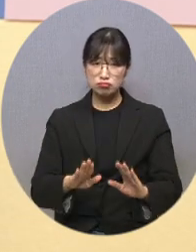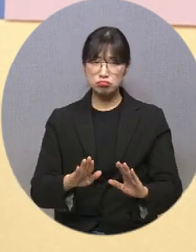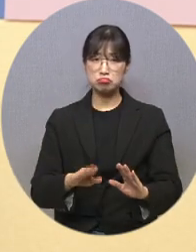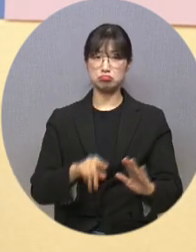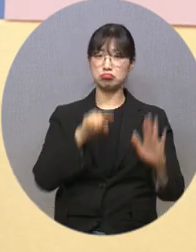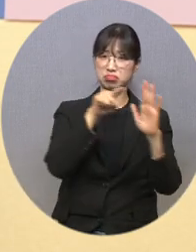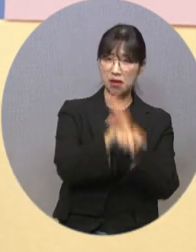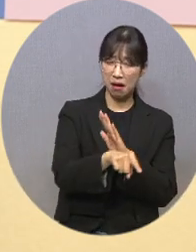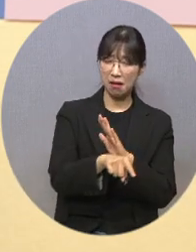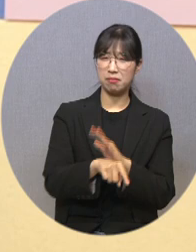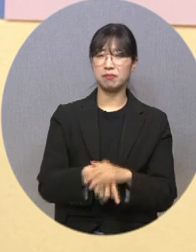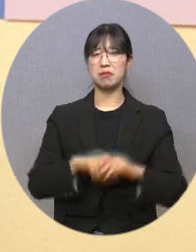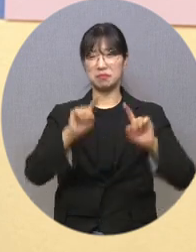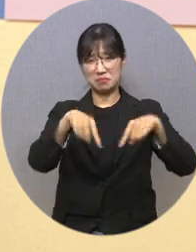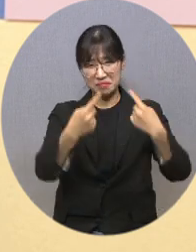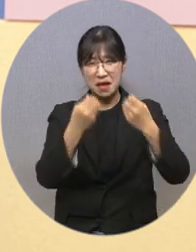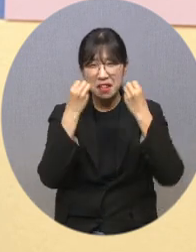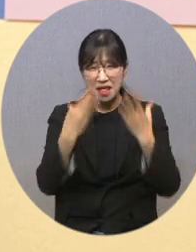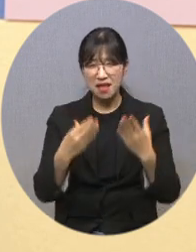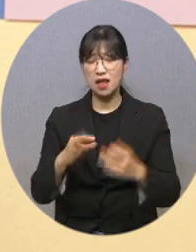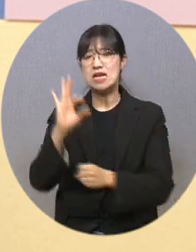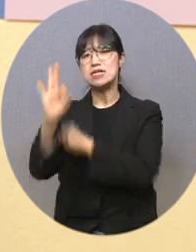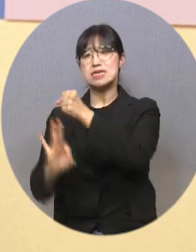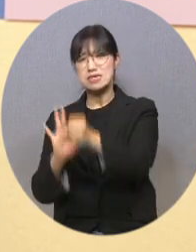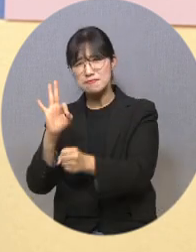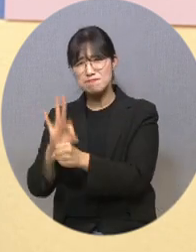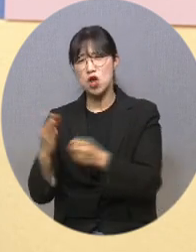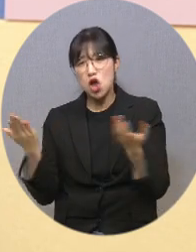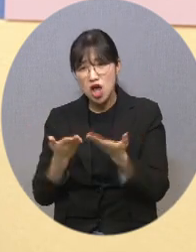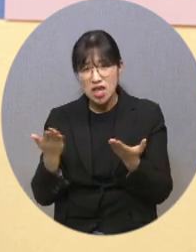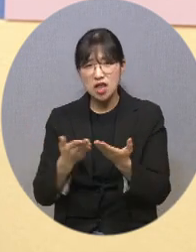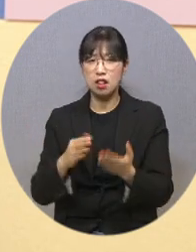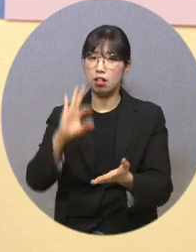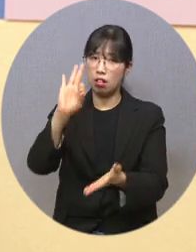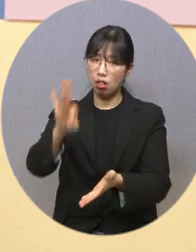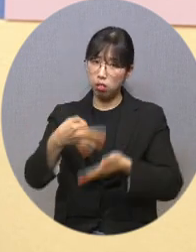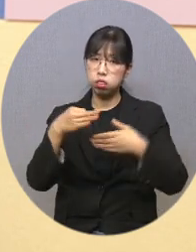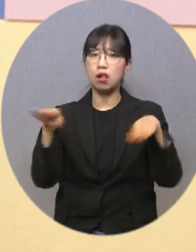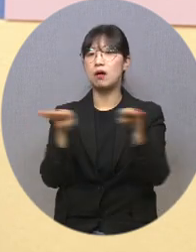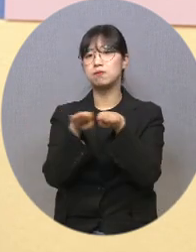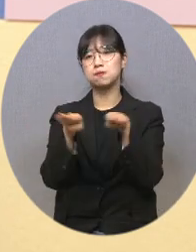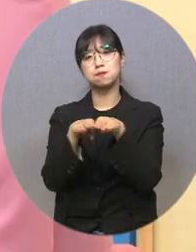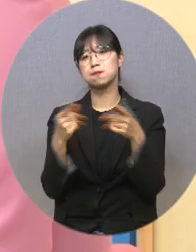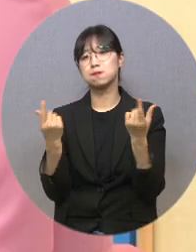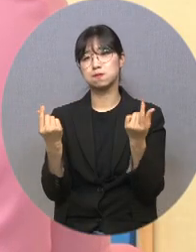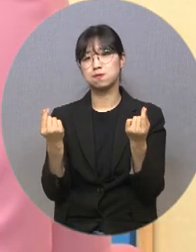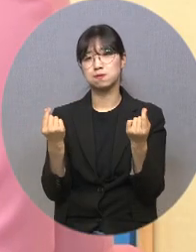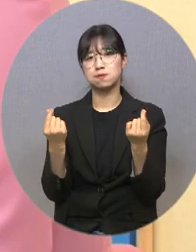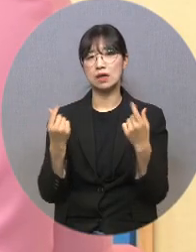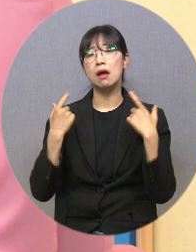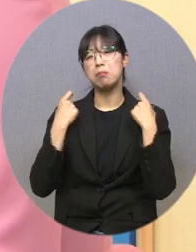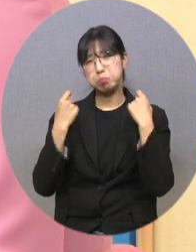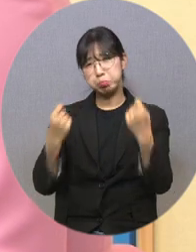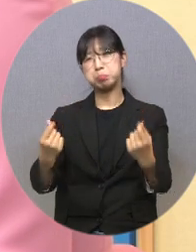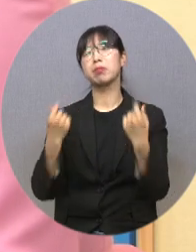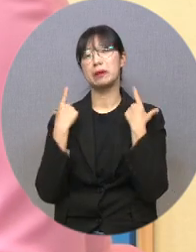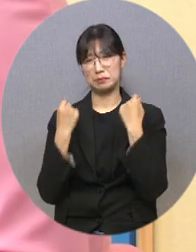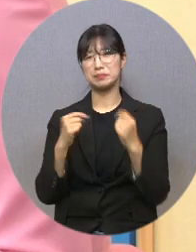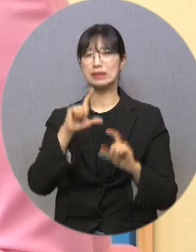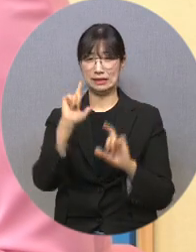들어가나 10년 동안 거기서 일하나 거의 임금이 비슷합니다. 제자리 걸음이라고 할 수 있겠죠.